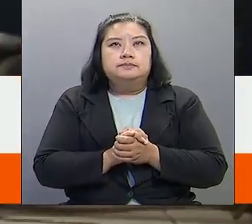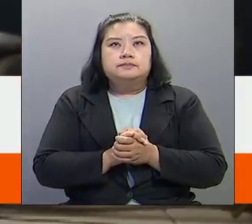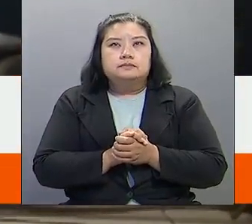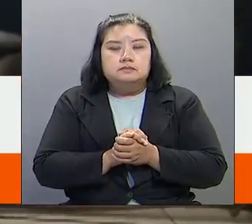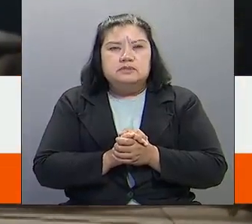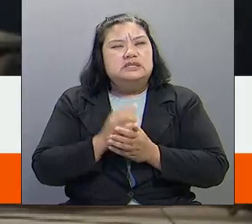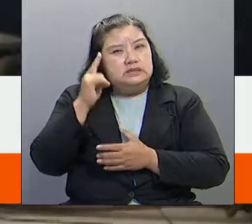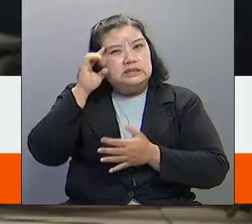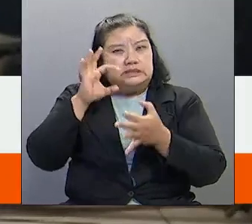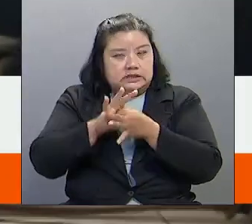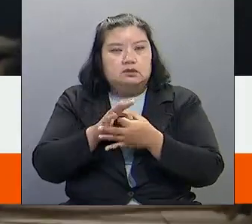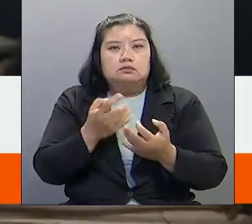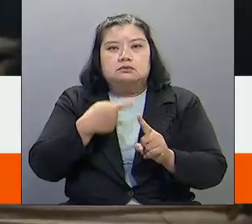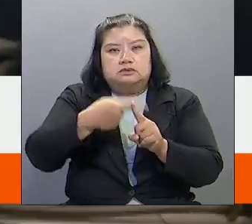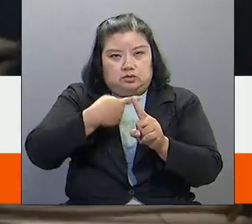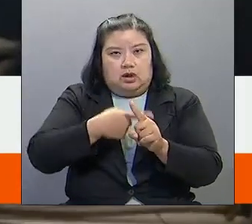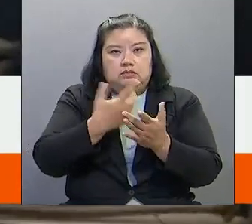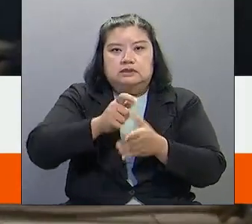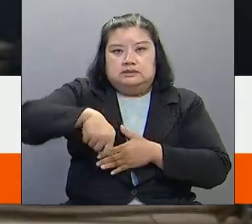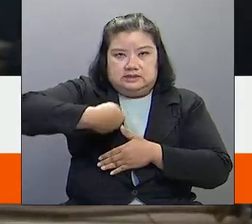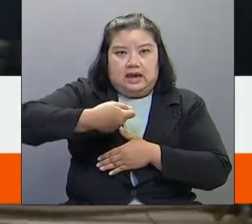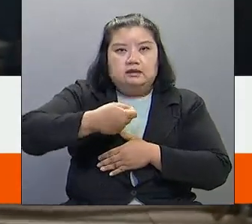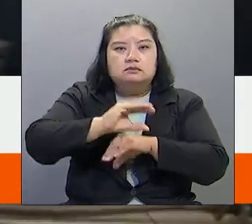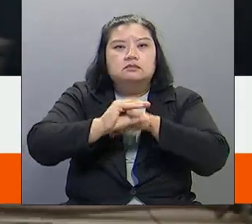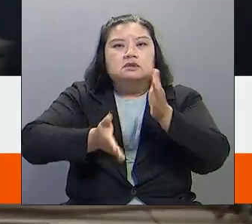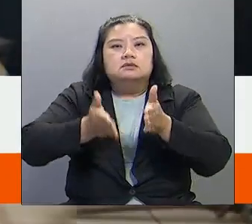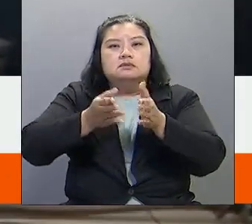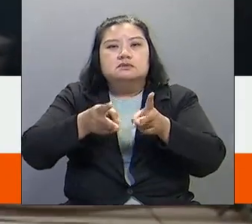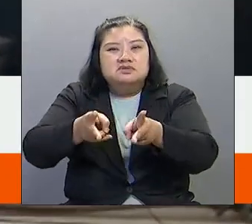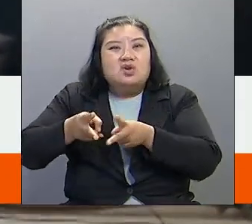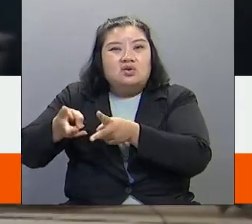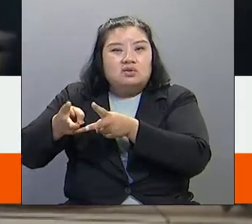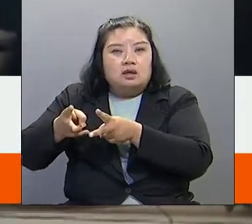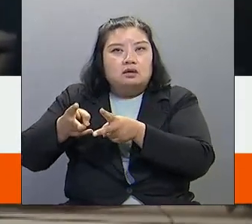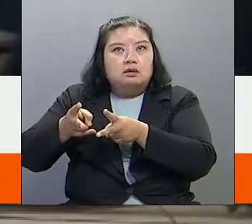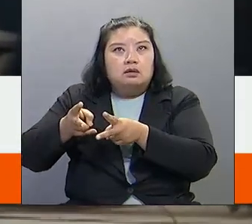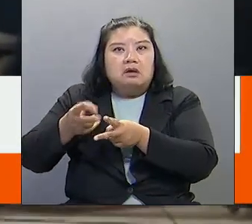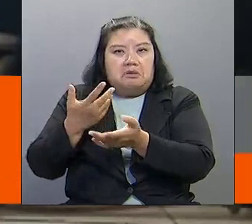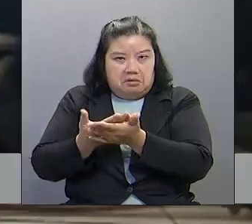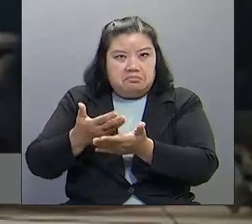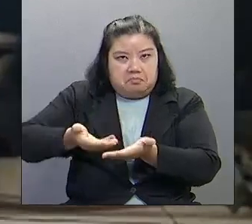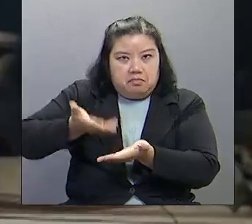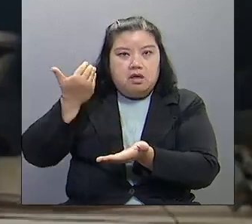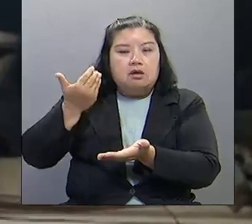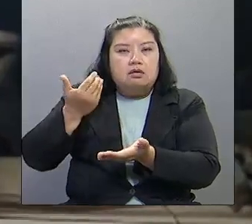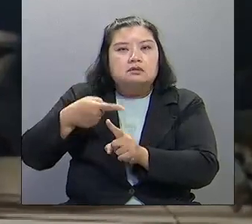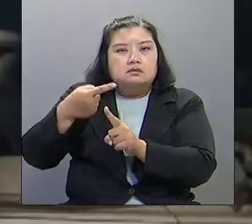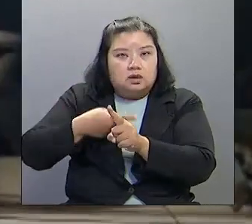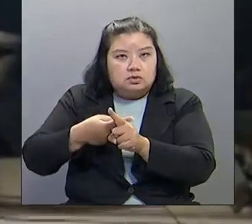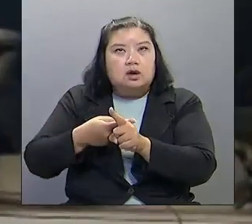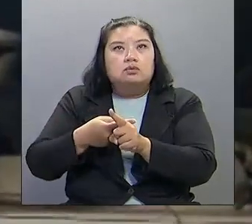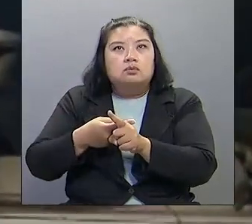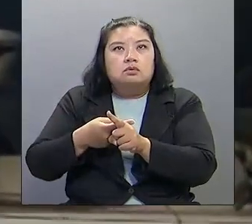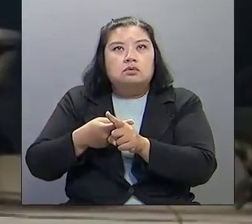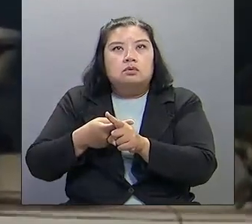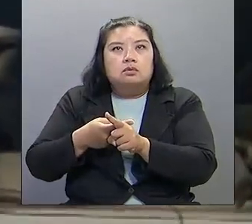ชีพการเช่าตึกคนไทยอาจจะอัพราคาตึกขึ้นทำให้คนจีนเช่าแพง